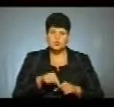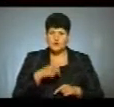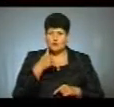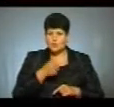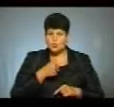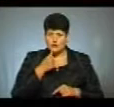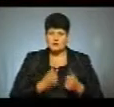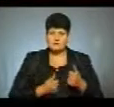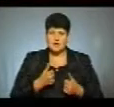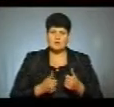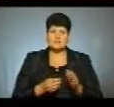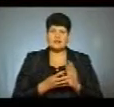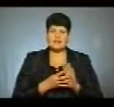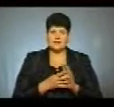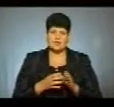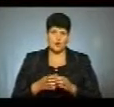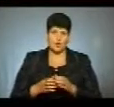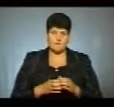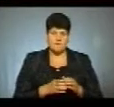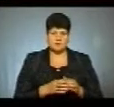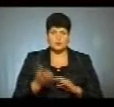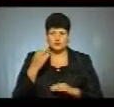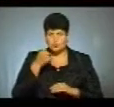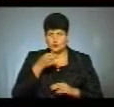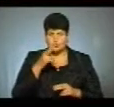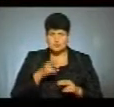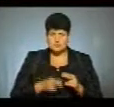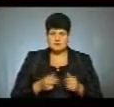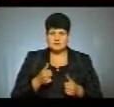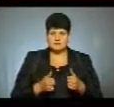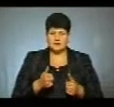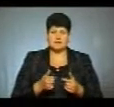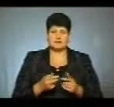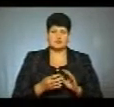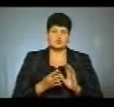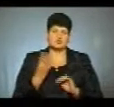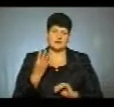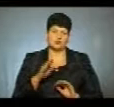сезоні змагаються 9 команд. Торік галичанка завершила турнір на 4-му місці.